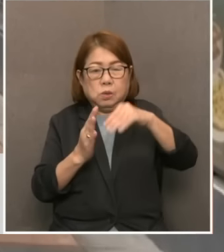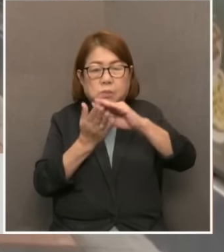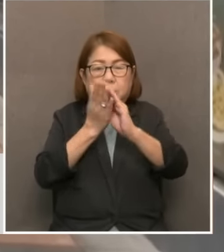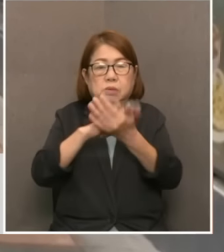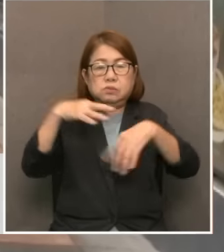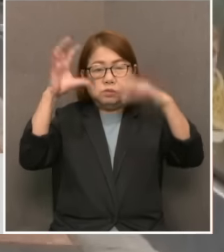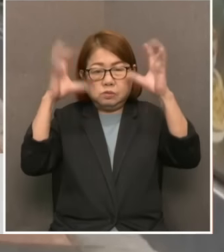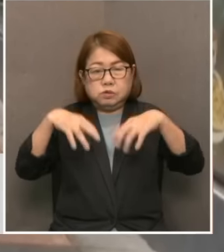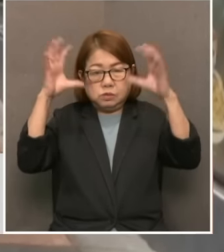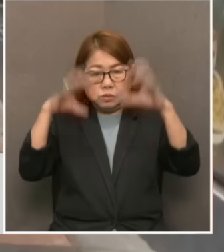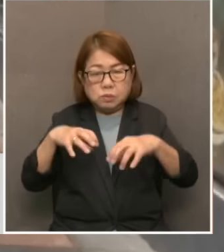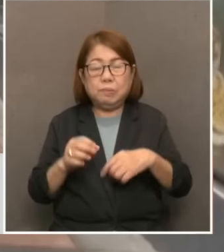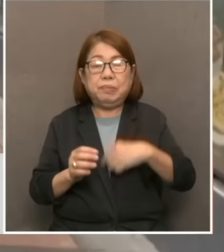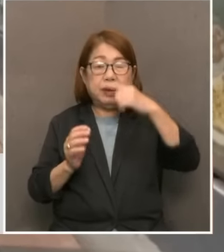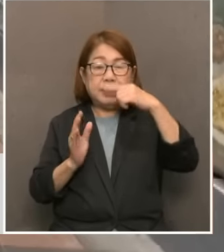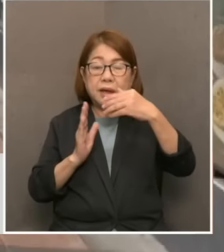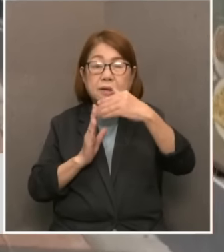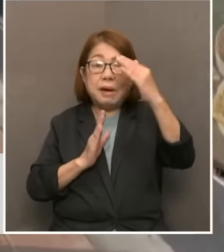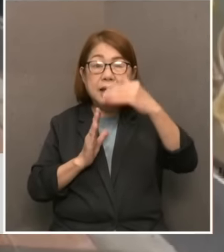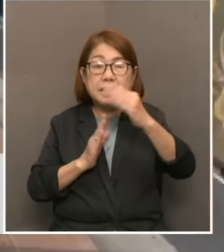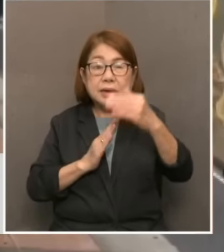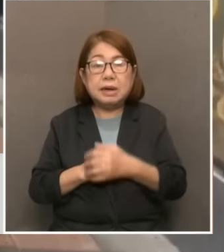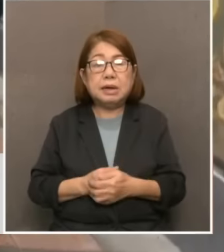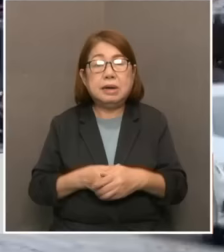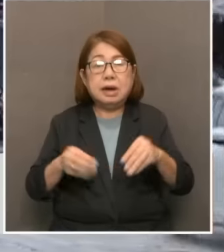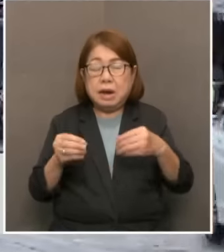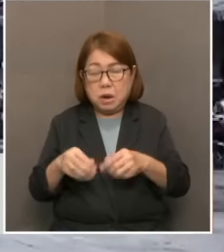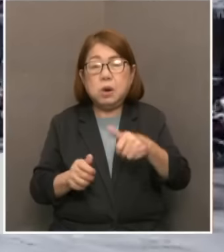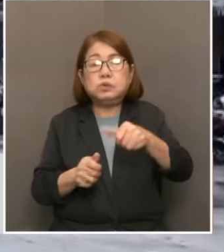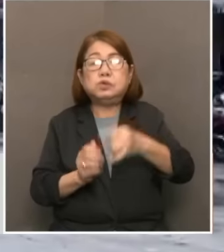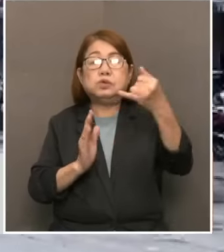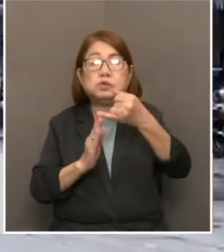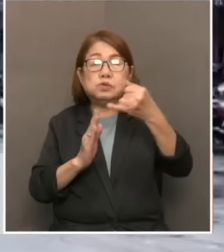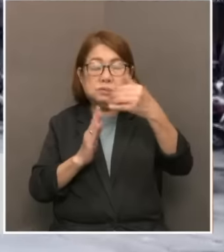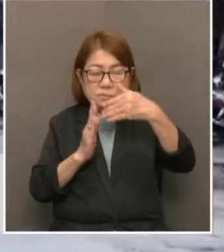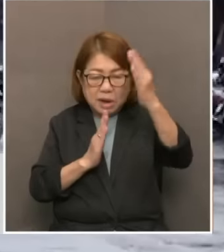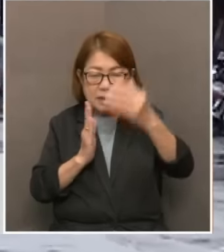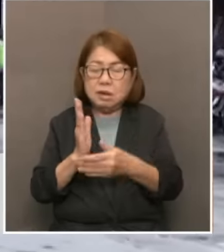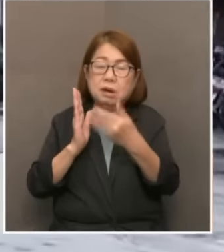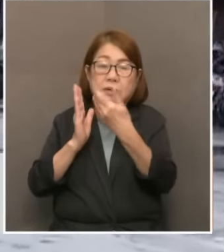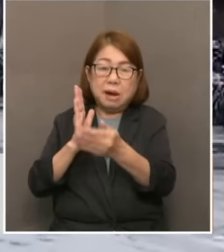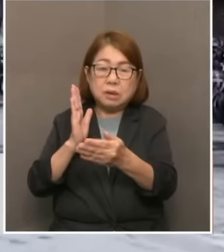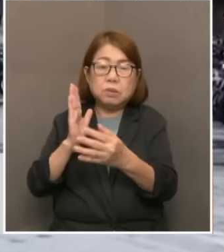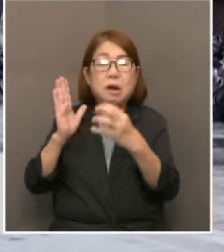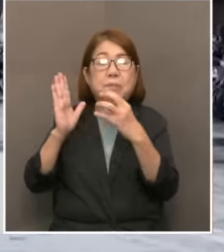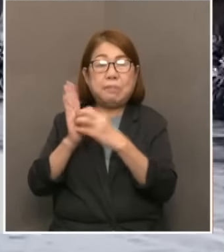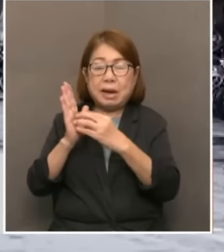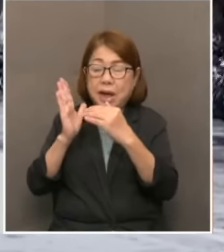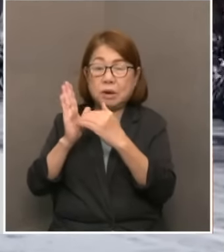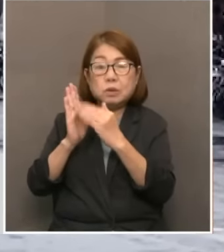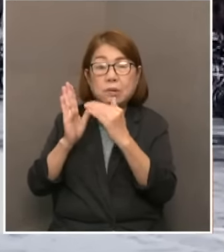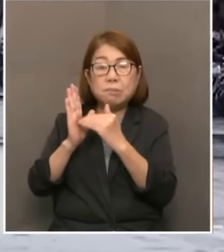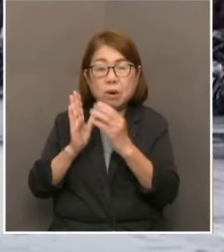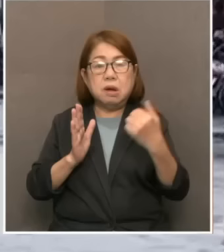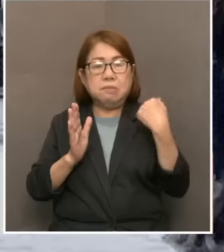บริเวณประเทศไยตอนบนโยเฉพาะตามแนวขอบของภาคเหนือ ภาคตวรออกเฉยงเหนือ ภาคกลางตอนบนฝนจะต